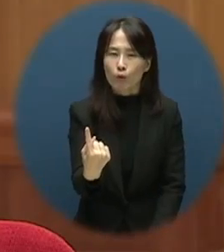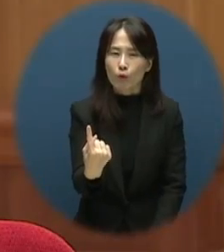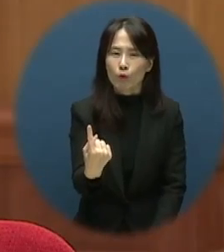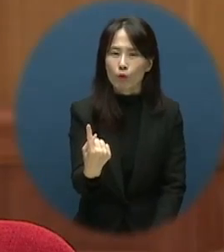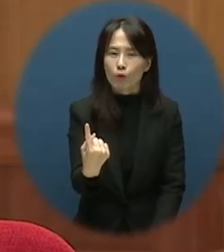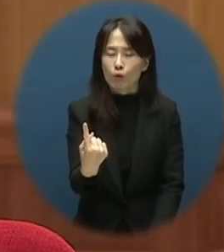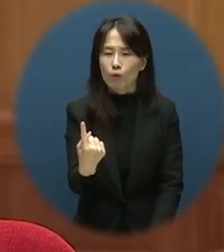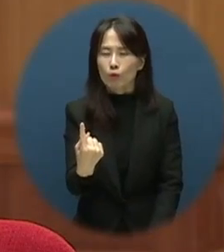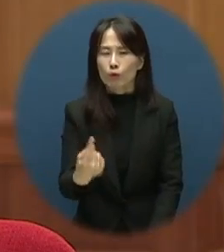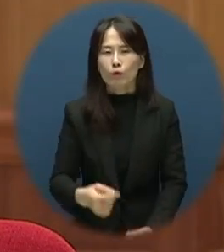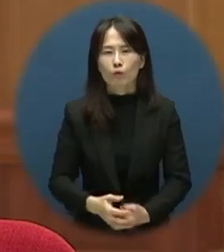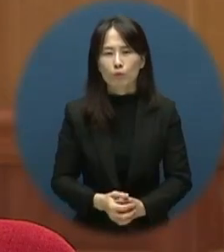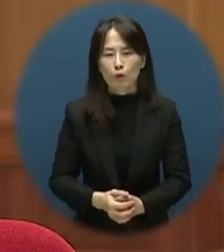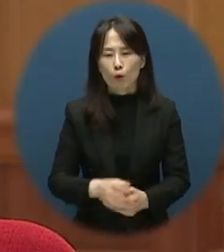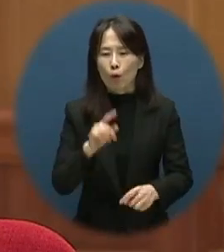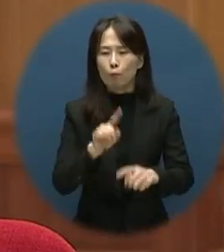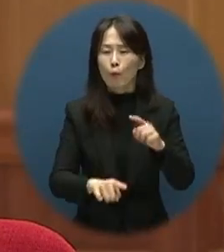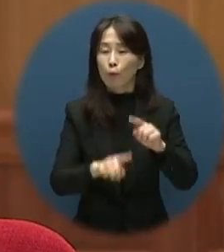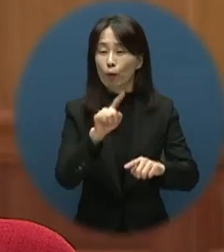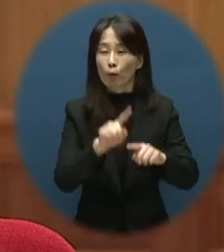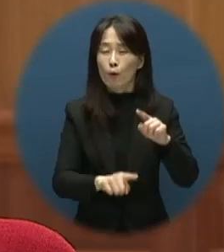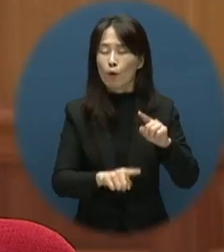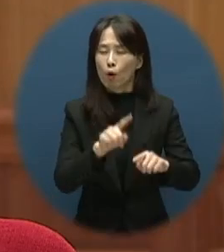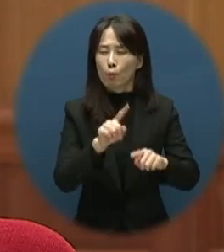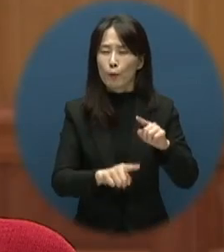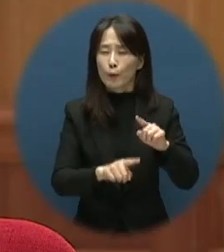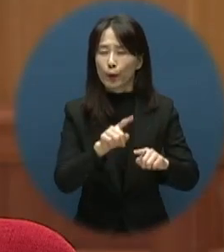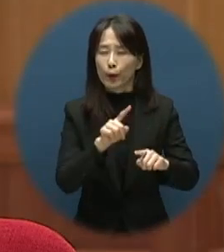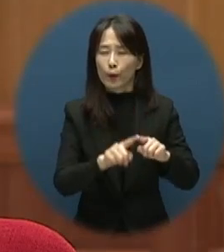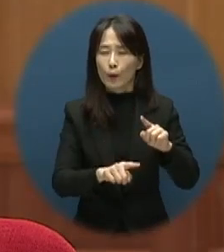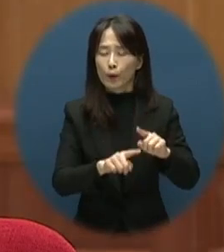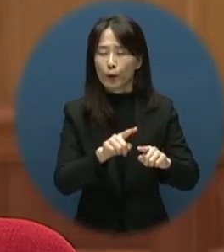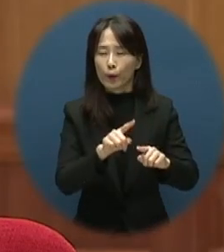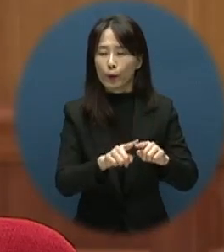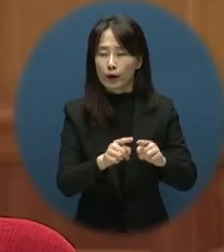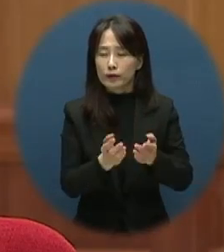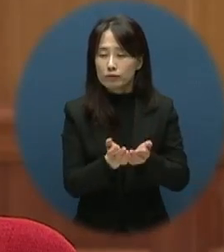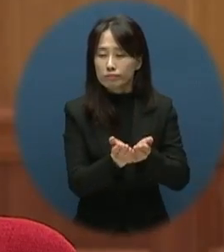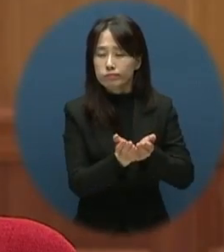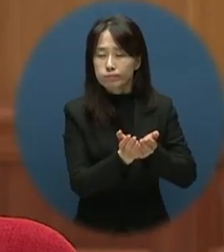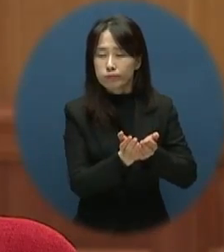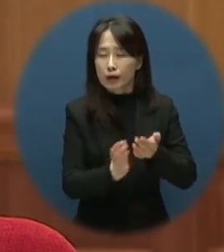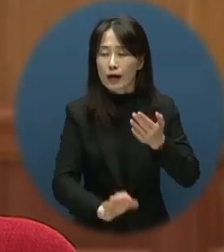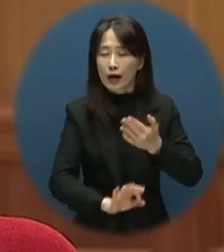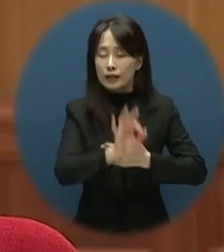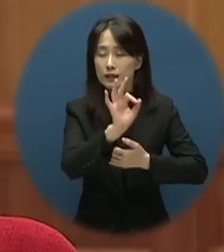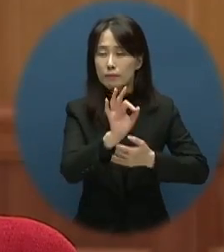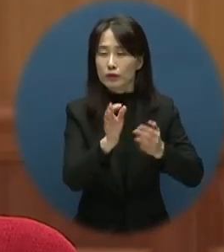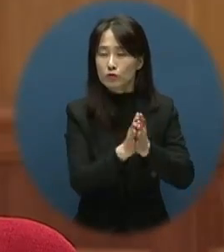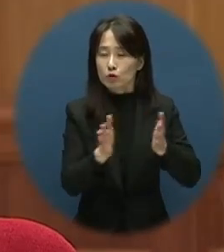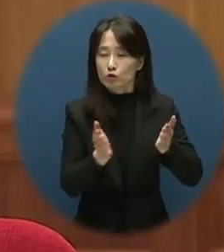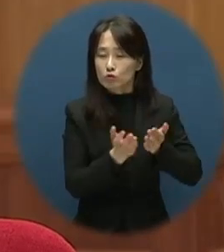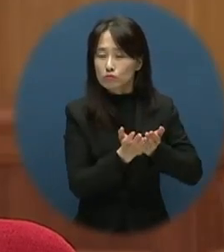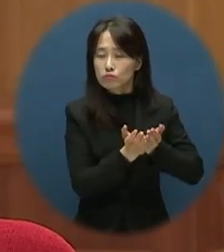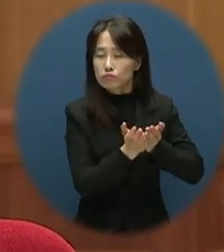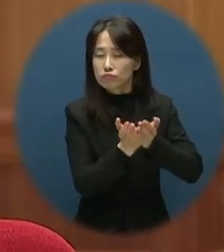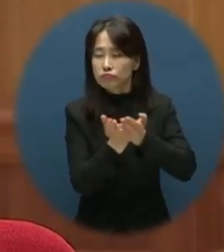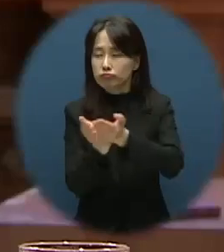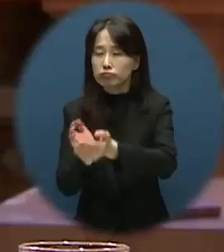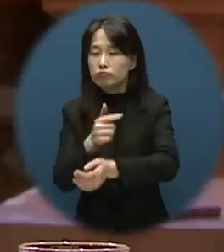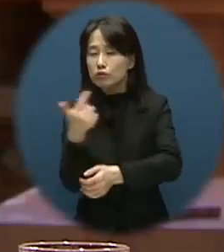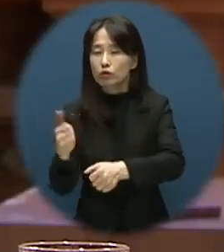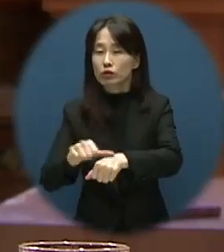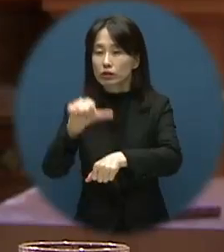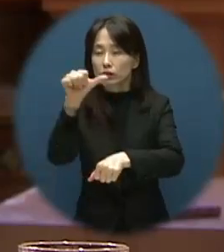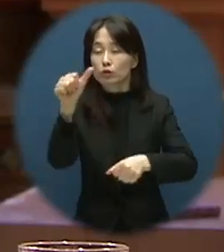저기 섬 중에서 목포에서 어떻게 갔냐면은 목포에서 페리 타고 아침에 출발해서 오후 한 5시